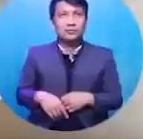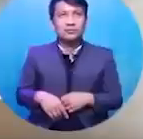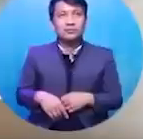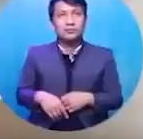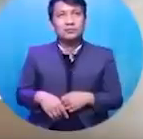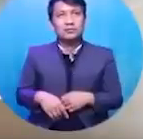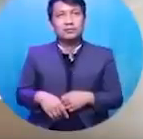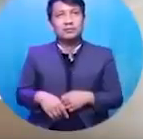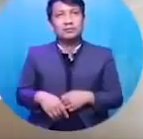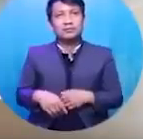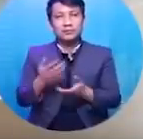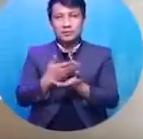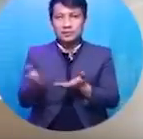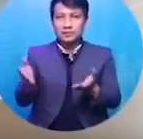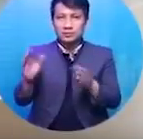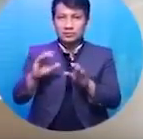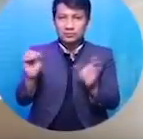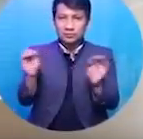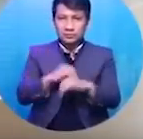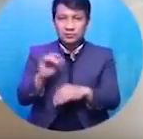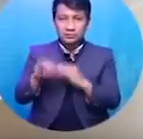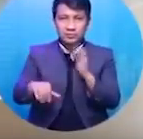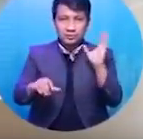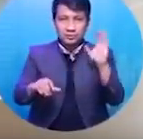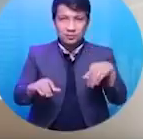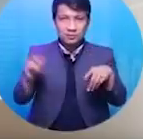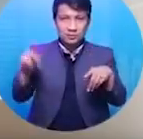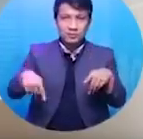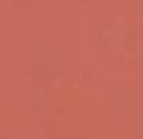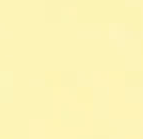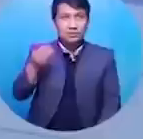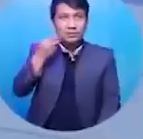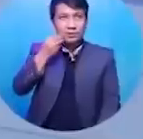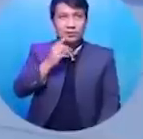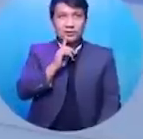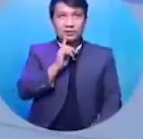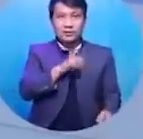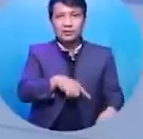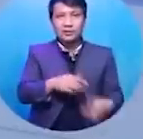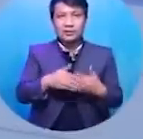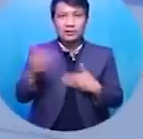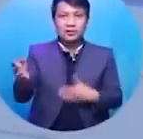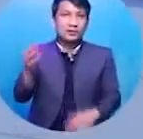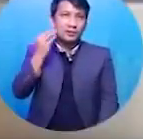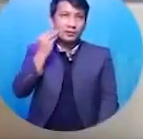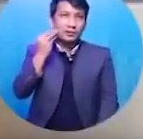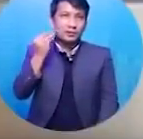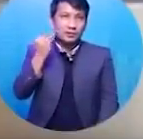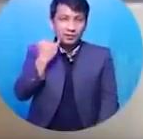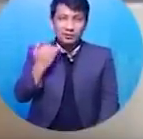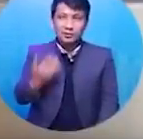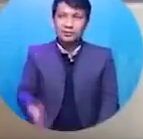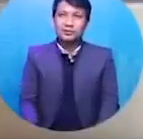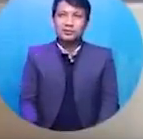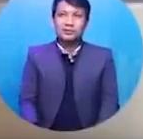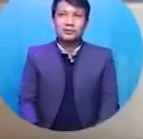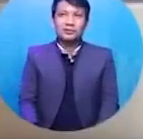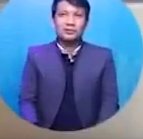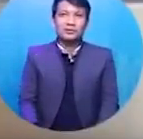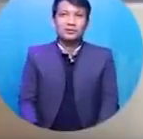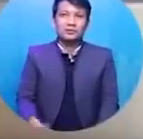eh. Ma'am, ganun na lang po. Huwag niyo po ibababa yung telepono, okay? Pareho kayong dalawa, okay? MJ, anong comments? Idol,